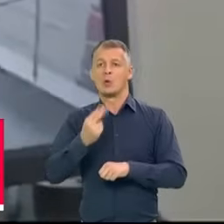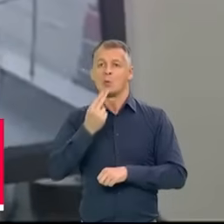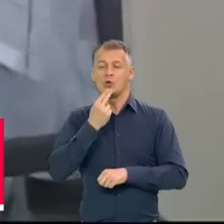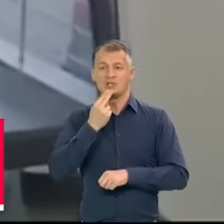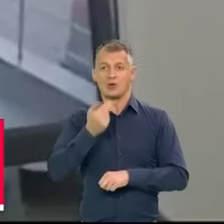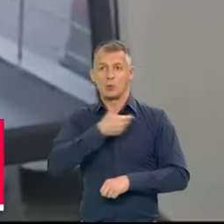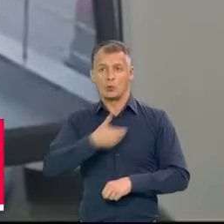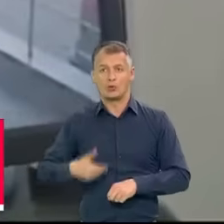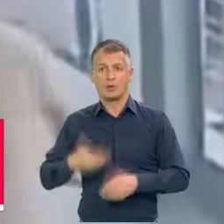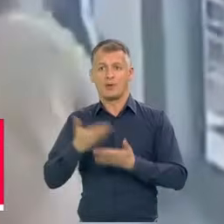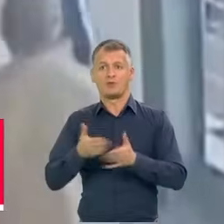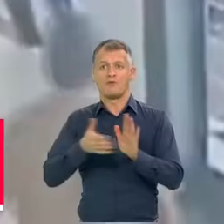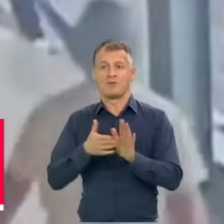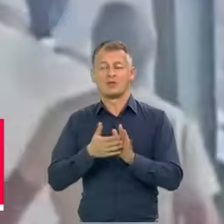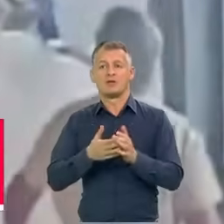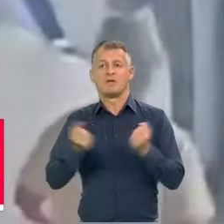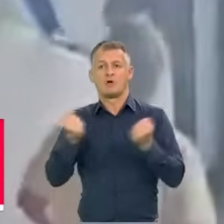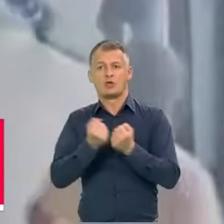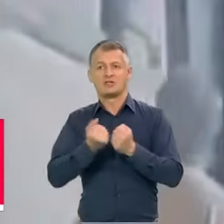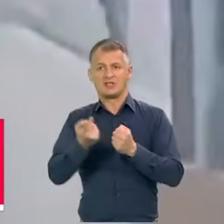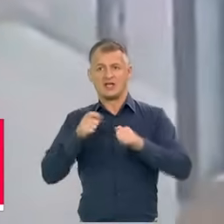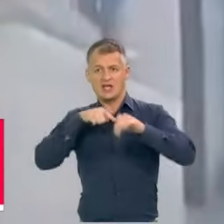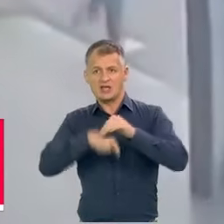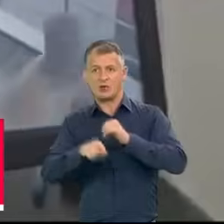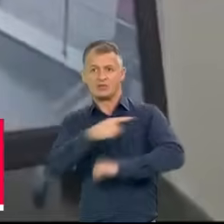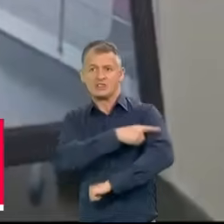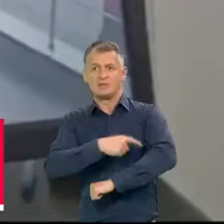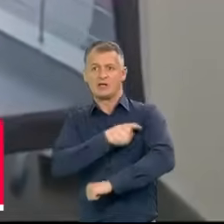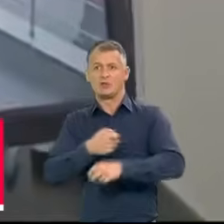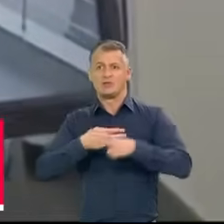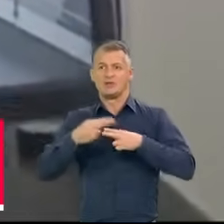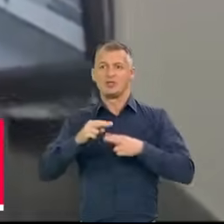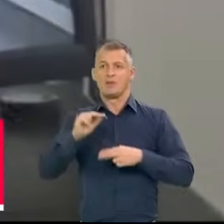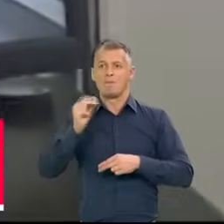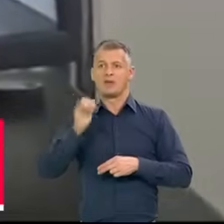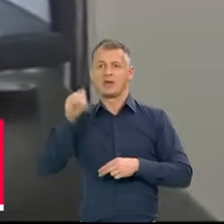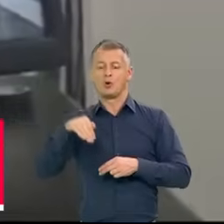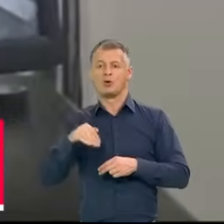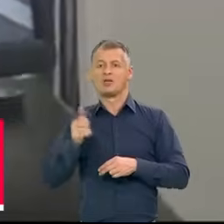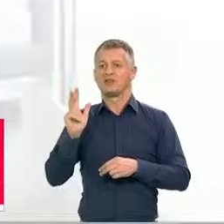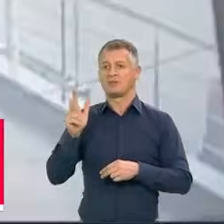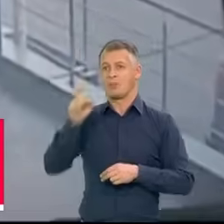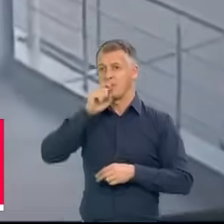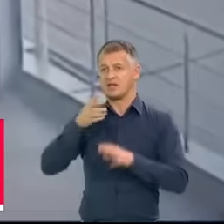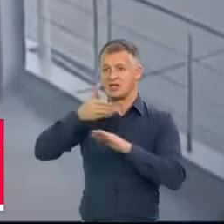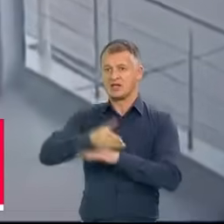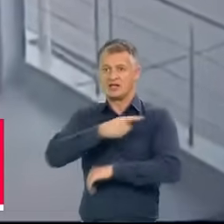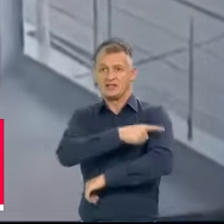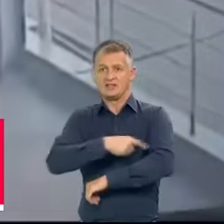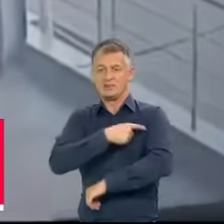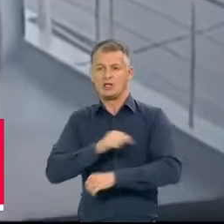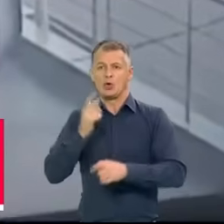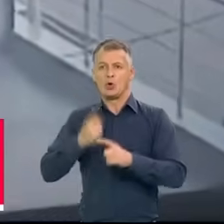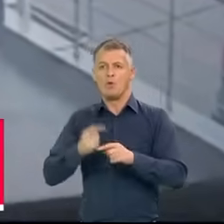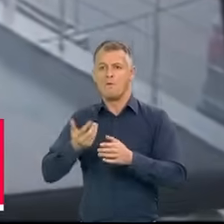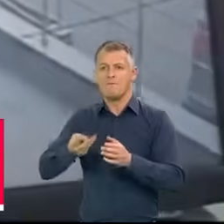București ca urmare a violențelor din interiorul Spitalului Sfântul Pantelimon 13 bărbați au intrat în spital având la ei furci